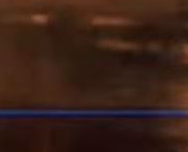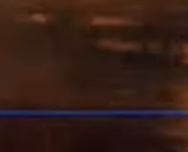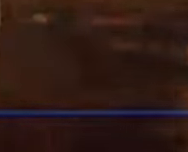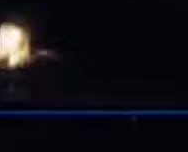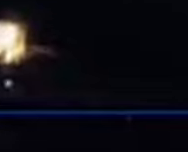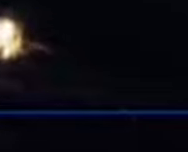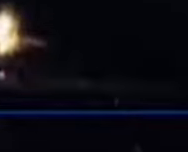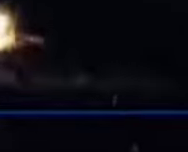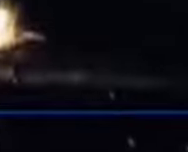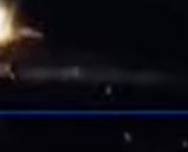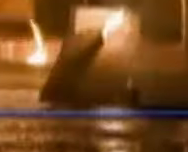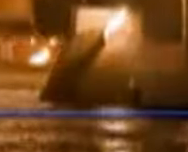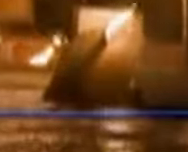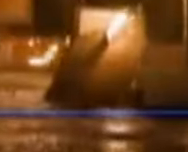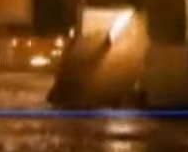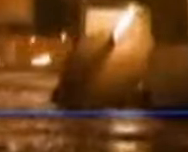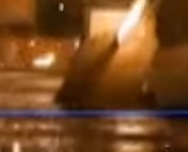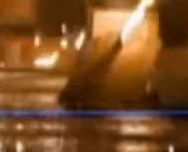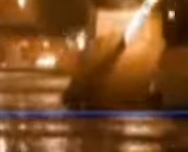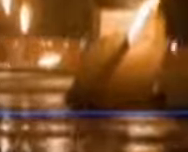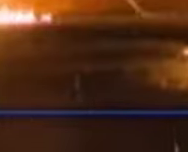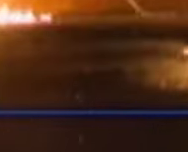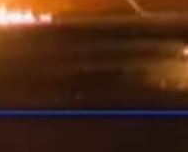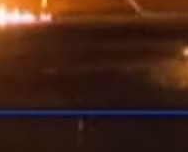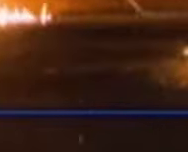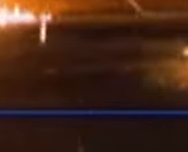concert ng SB19, inanunsyo na.